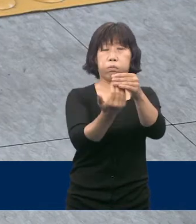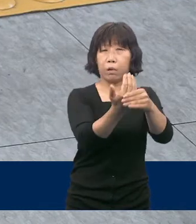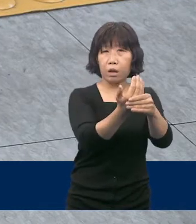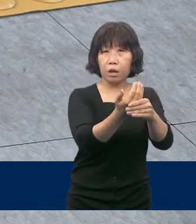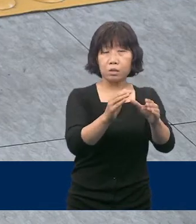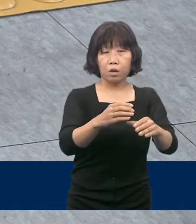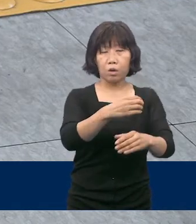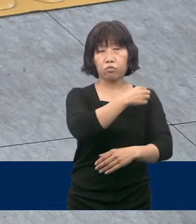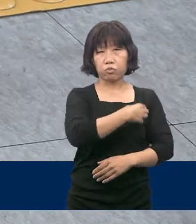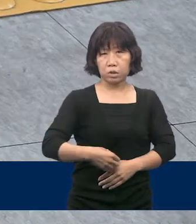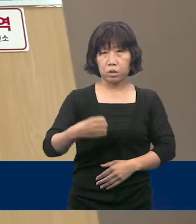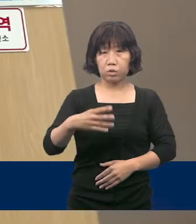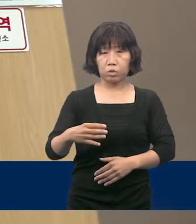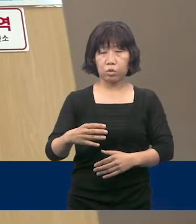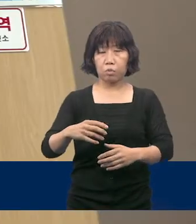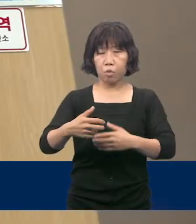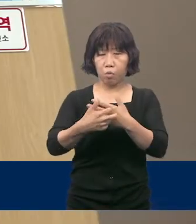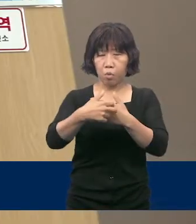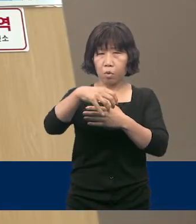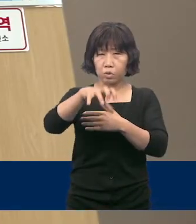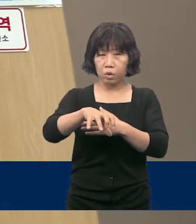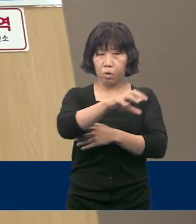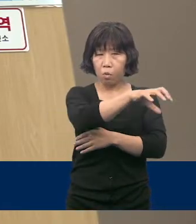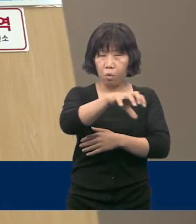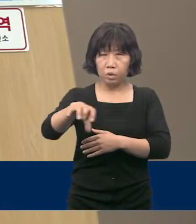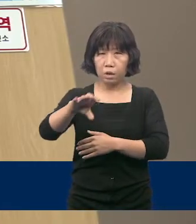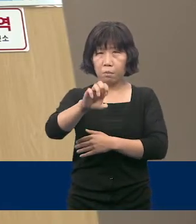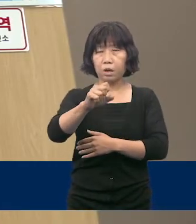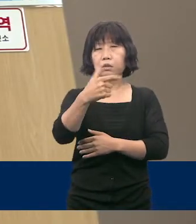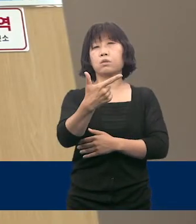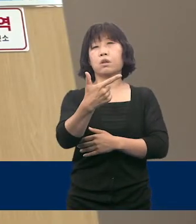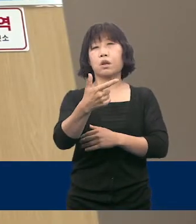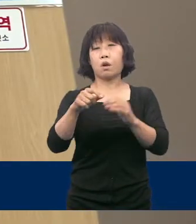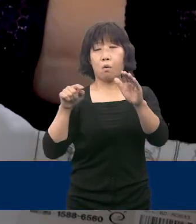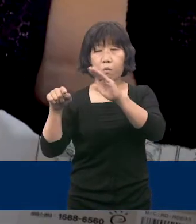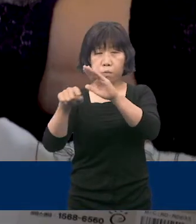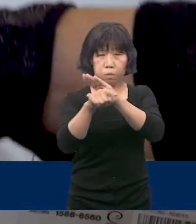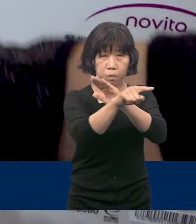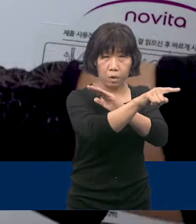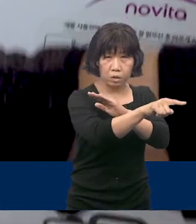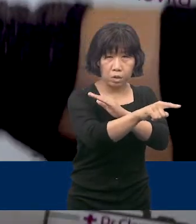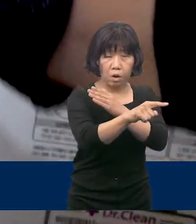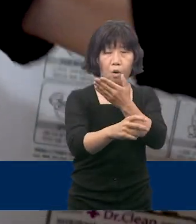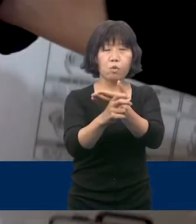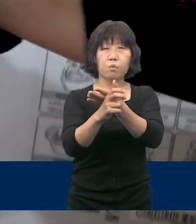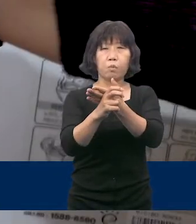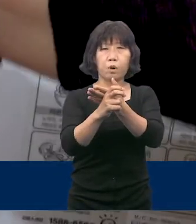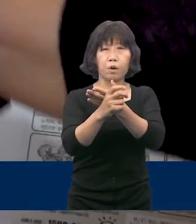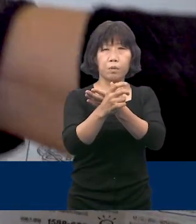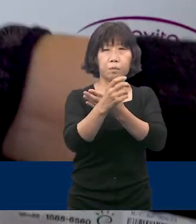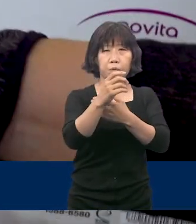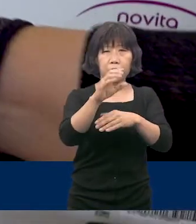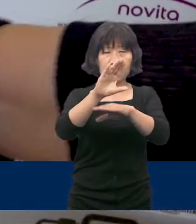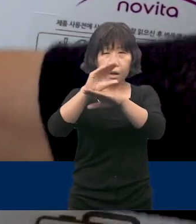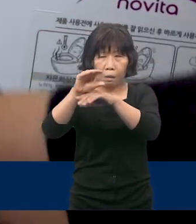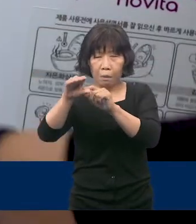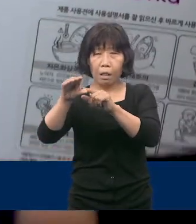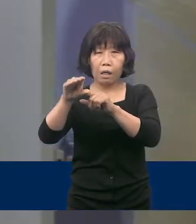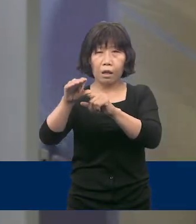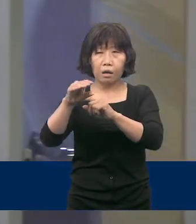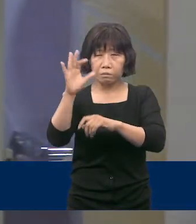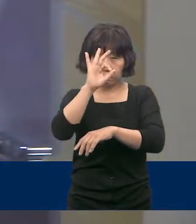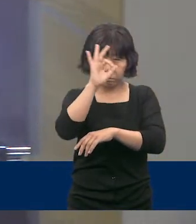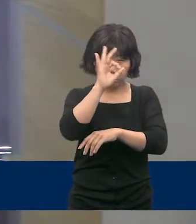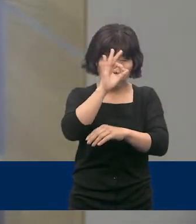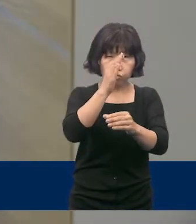9 창과 구 의회 보건소 4 46 깨서 화장실을 대상으로 불박 촬영 카메라 근절을 위한 긴급 전소